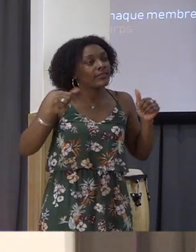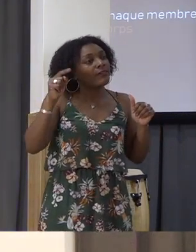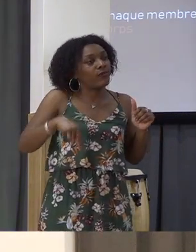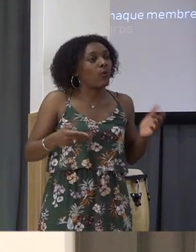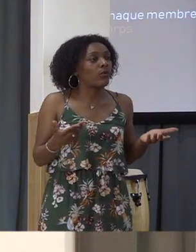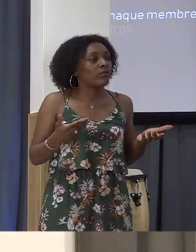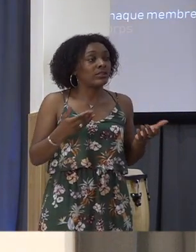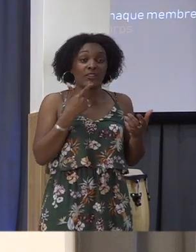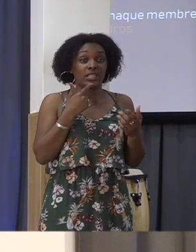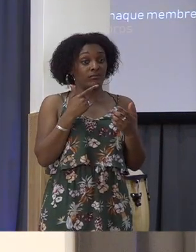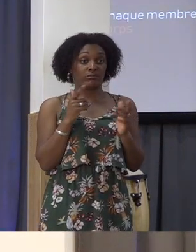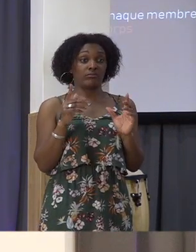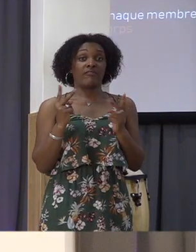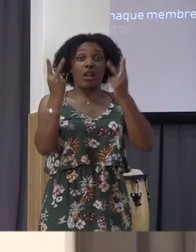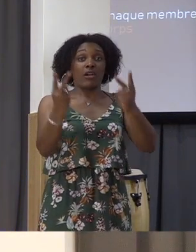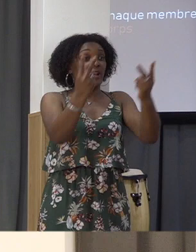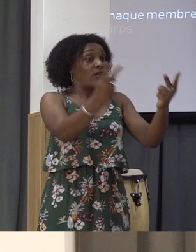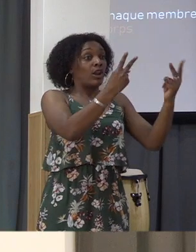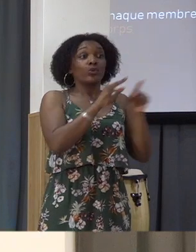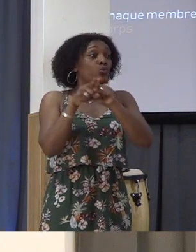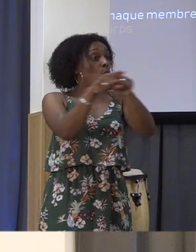C'est très important.